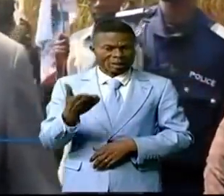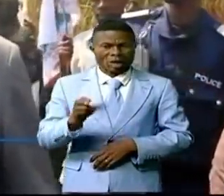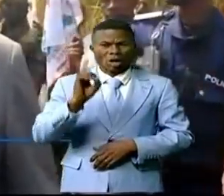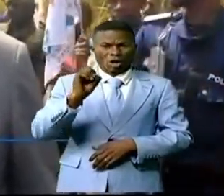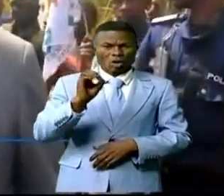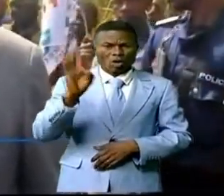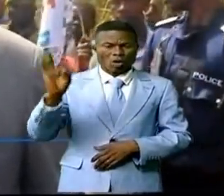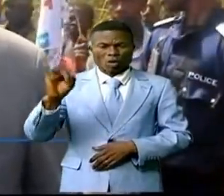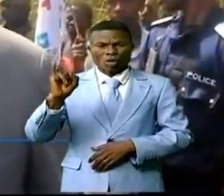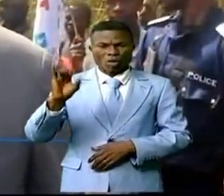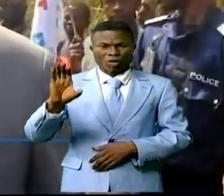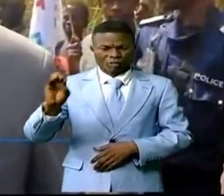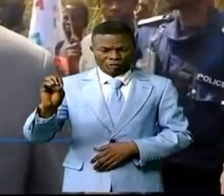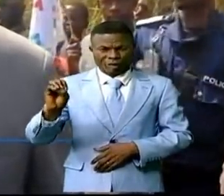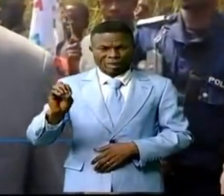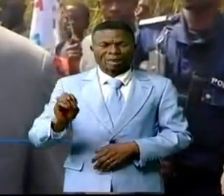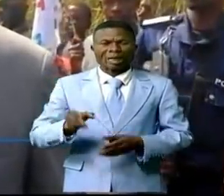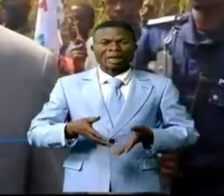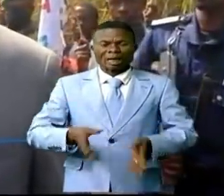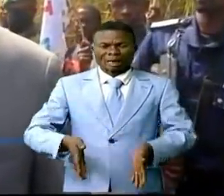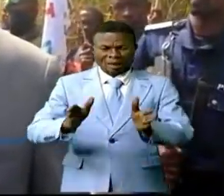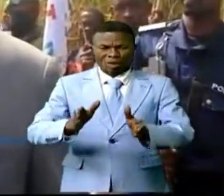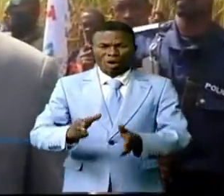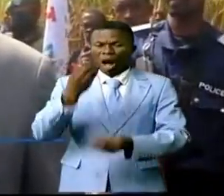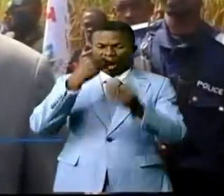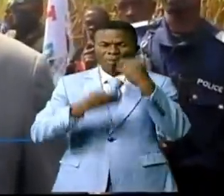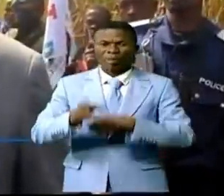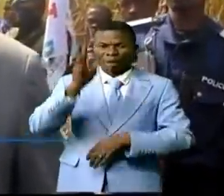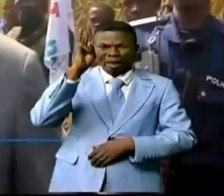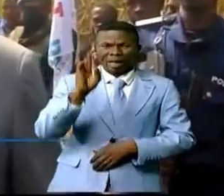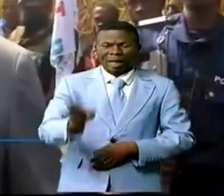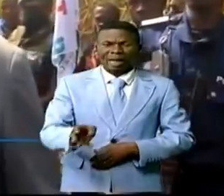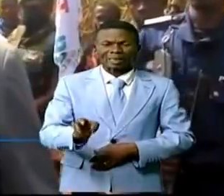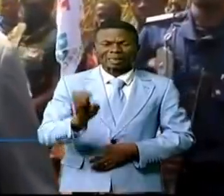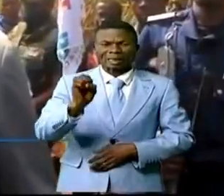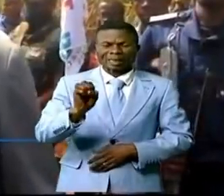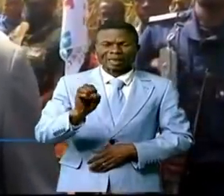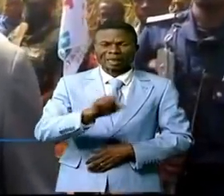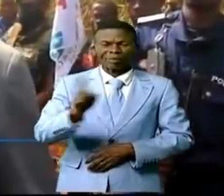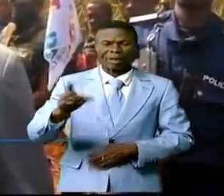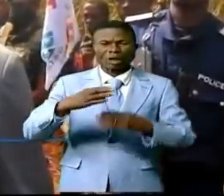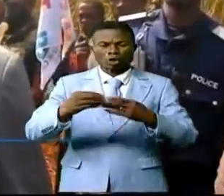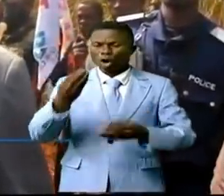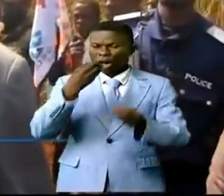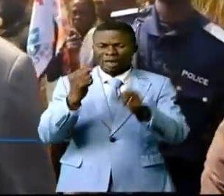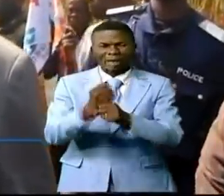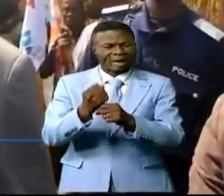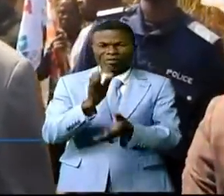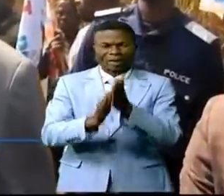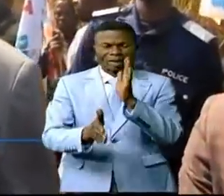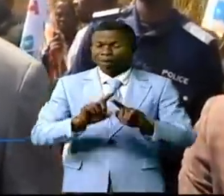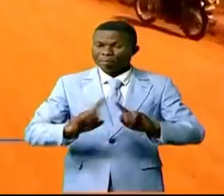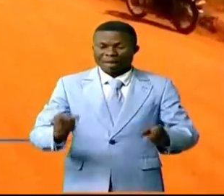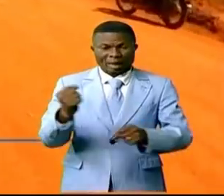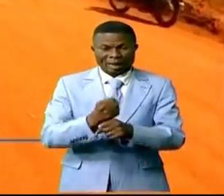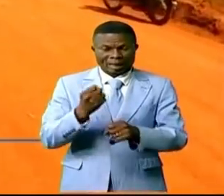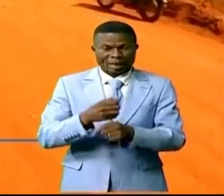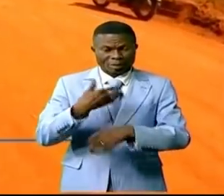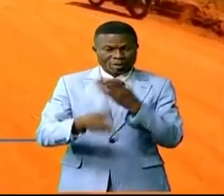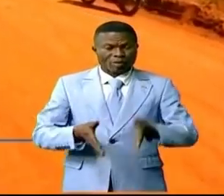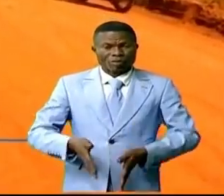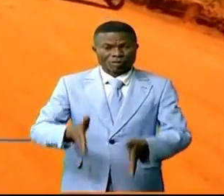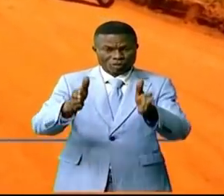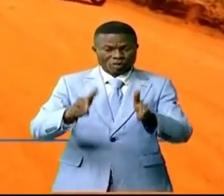routes a bouffé 450 000 dollars et il n'a pas travaillé et que le travail qui est fait sur les